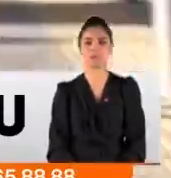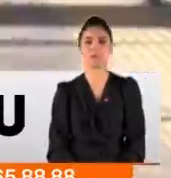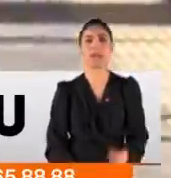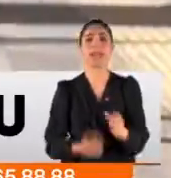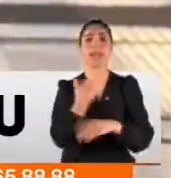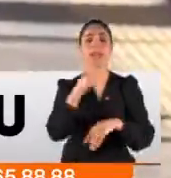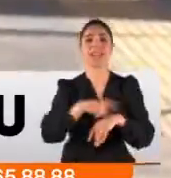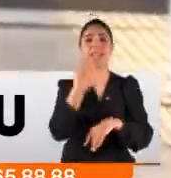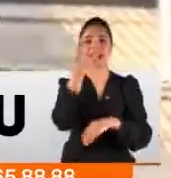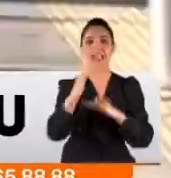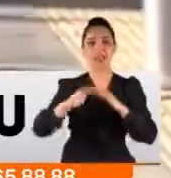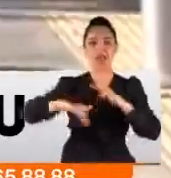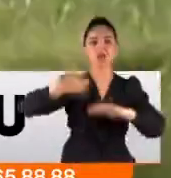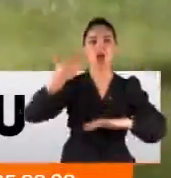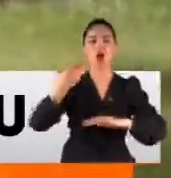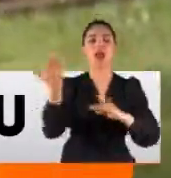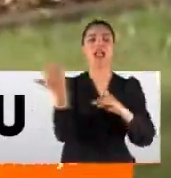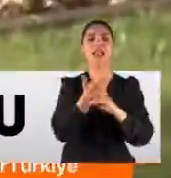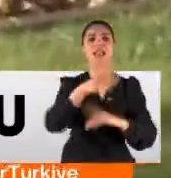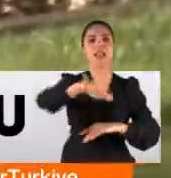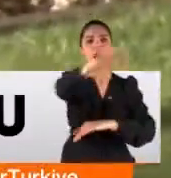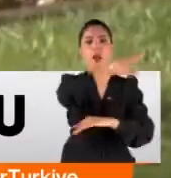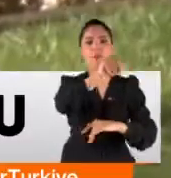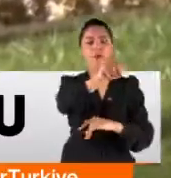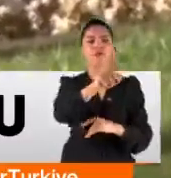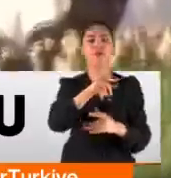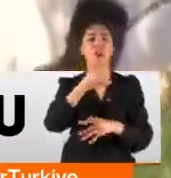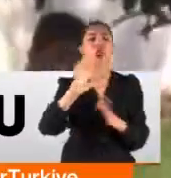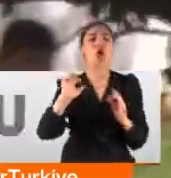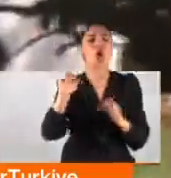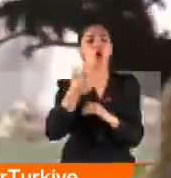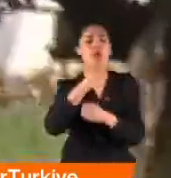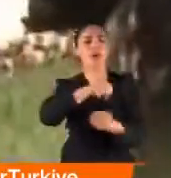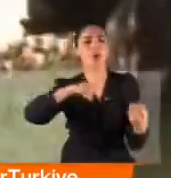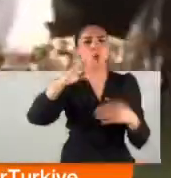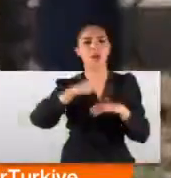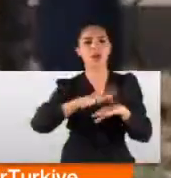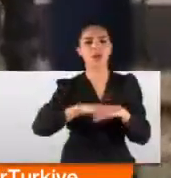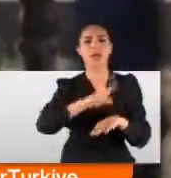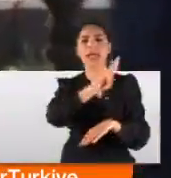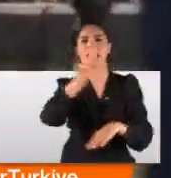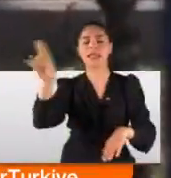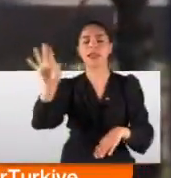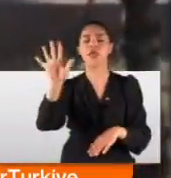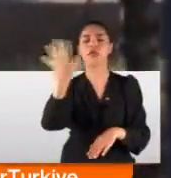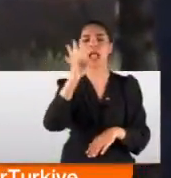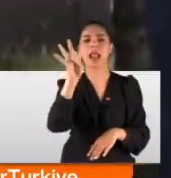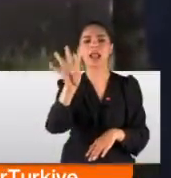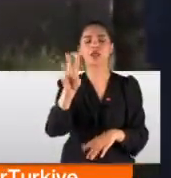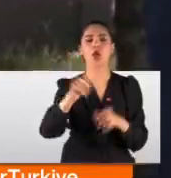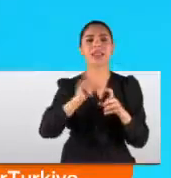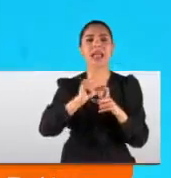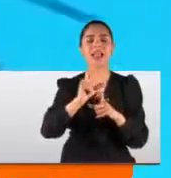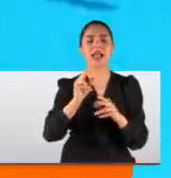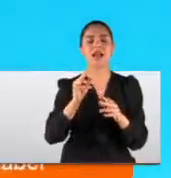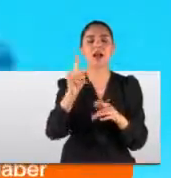Sabah 7'den sonra hainlere kapsamlı operasyonlar yapıldı. Türkiye genelinde 754 TSK mensubu gözaltına